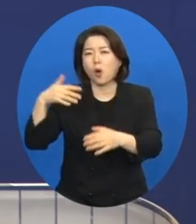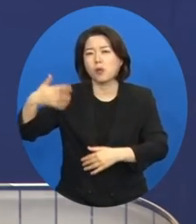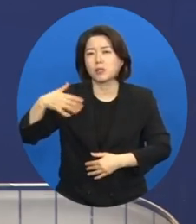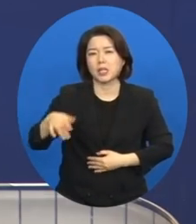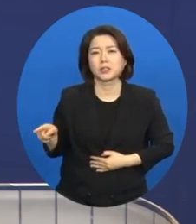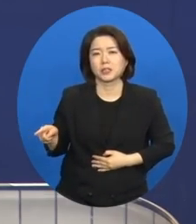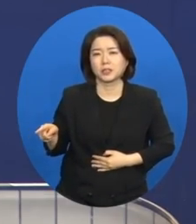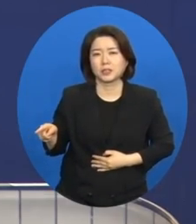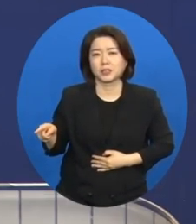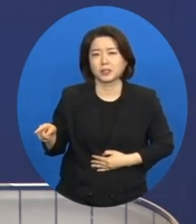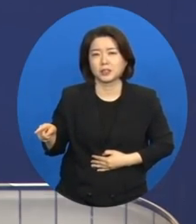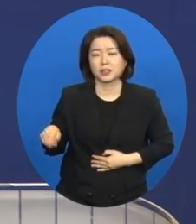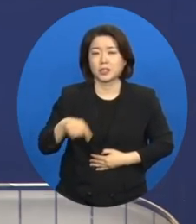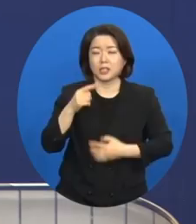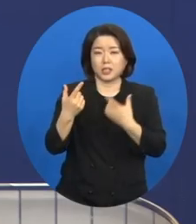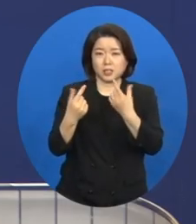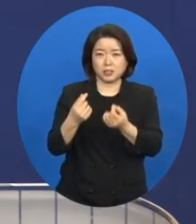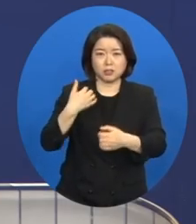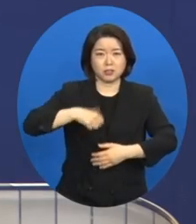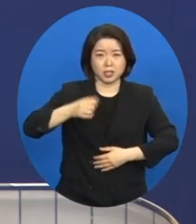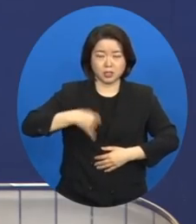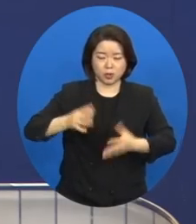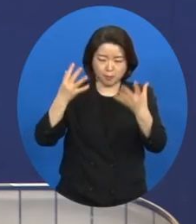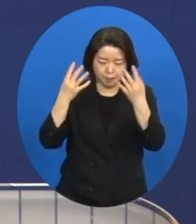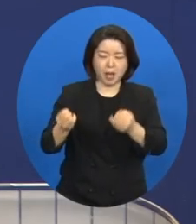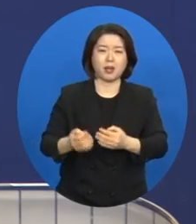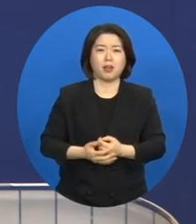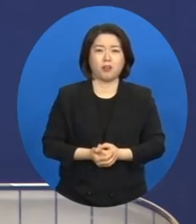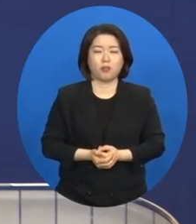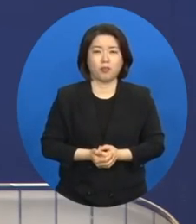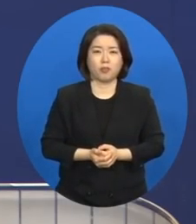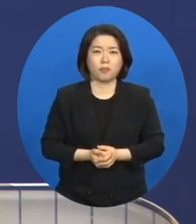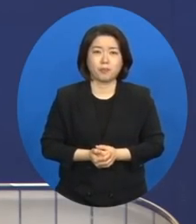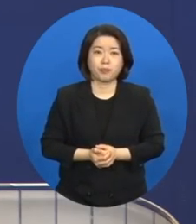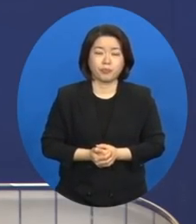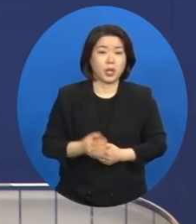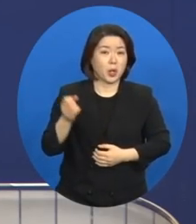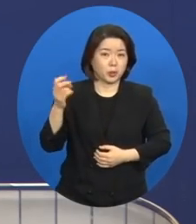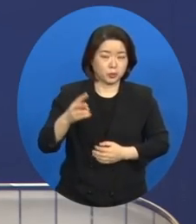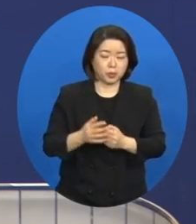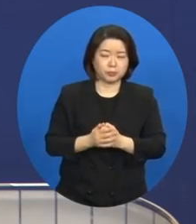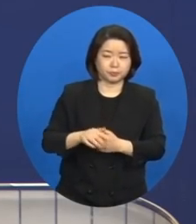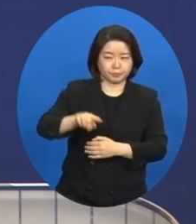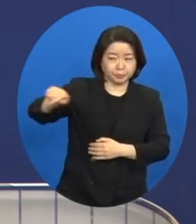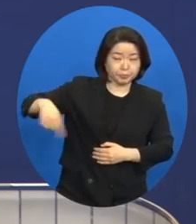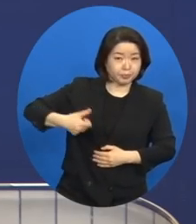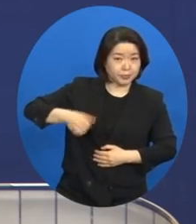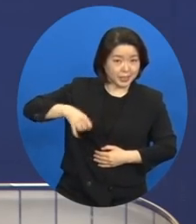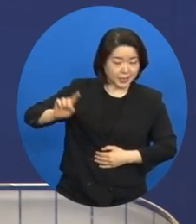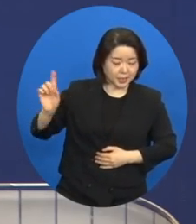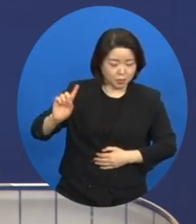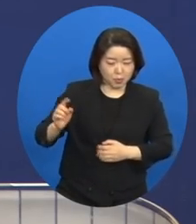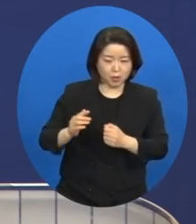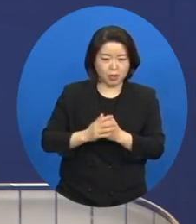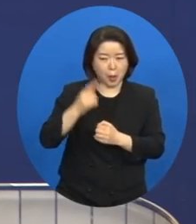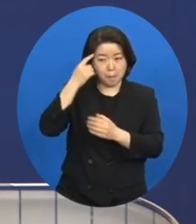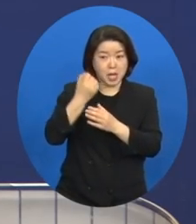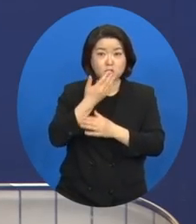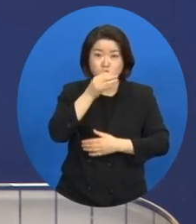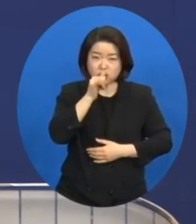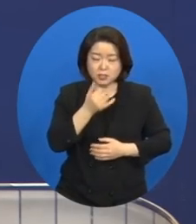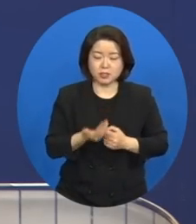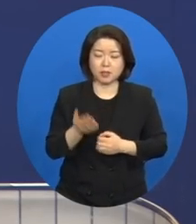그런 자녀들이 많이 있다는 것이죠. 또한 그들에게 이러한 좀 생각이 있습니다. 어떻게 보면 편견일 수도 있는데